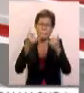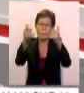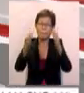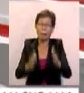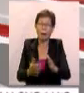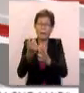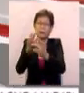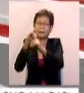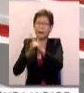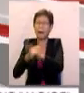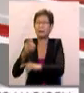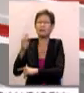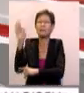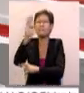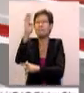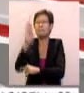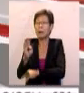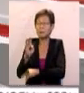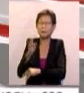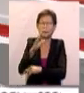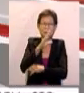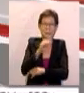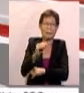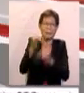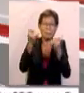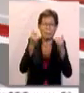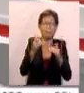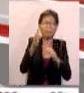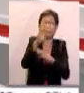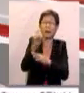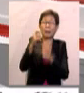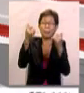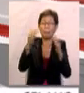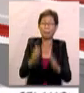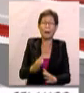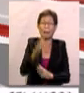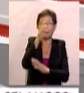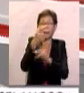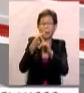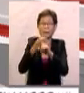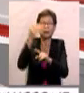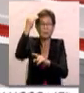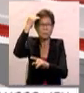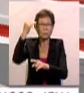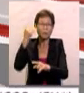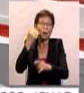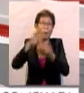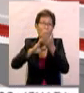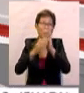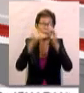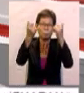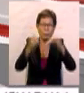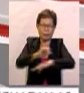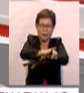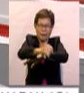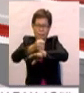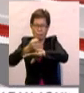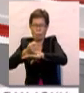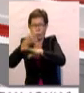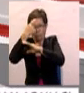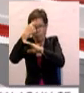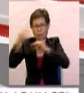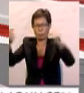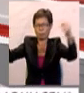Pemain kelahiran Brazil Andre Zinho dan bekas pemain Melaka United dari Korea Lee Chang-hun menjadi bintang import pilihan